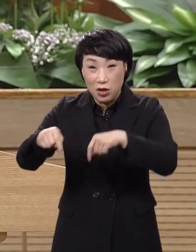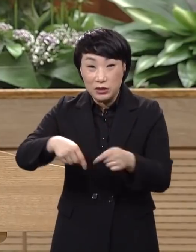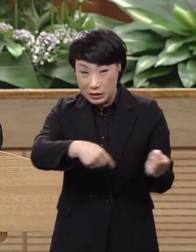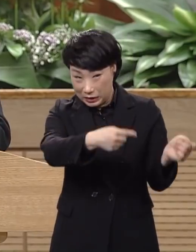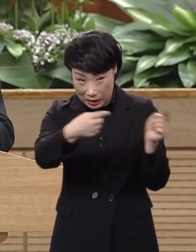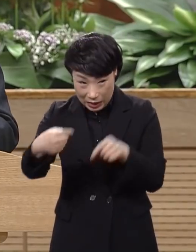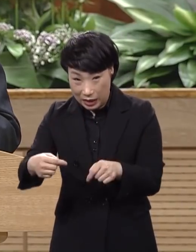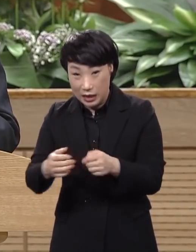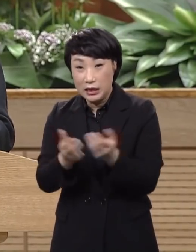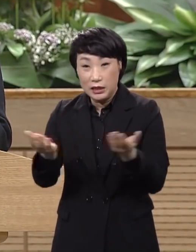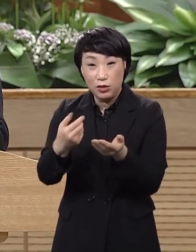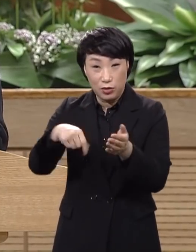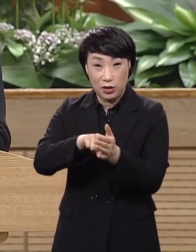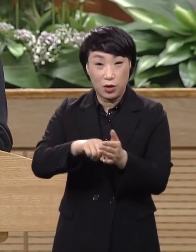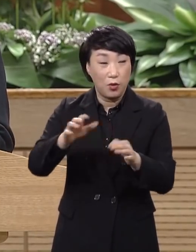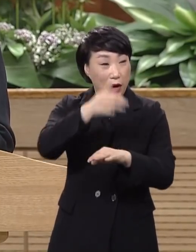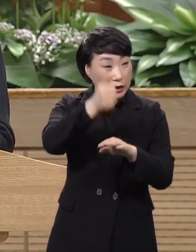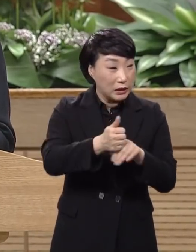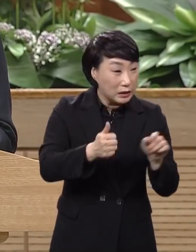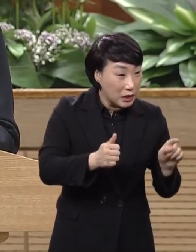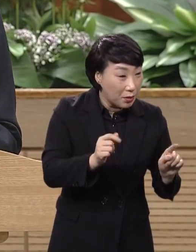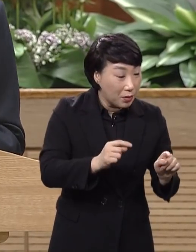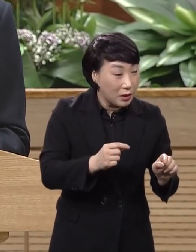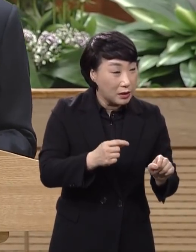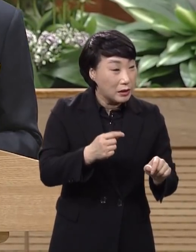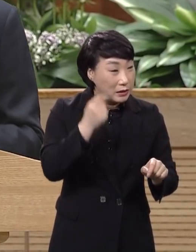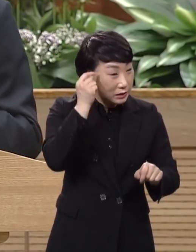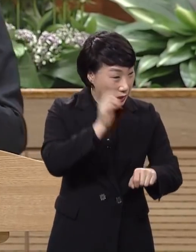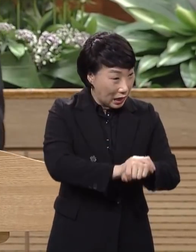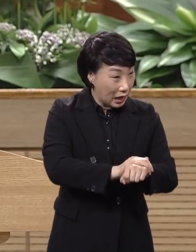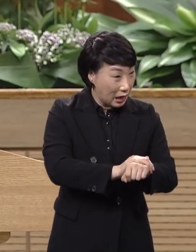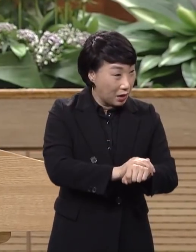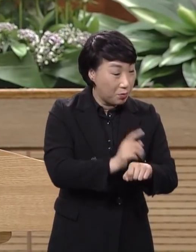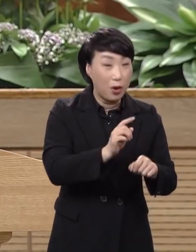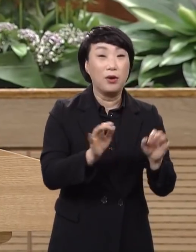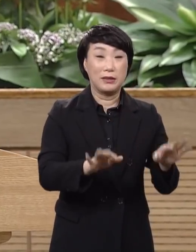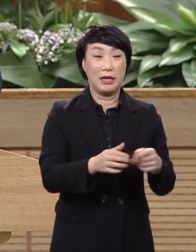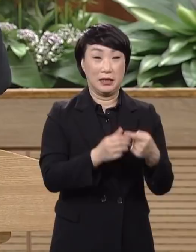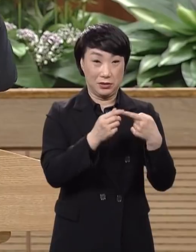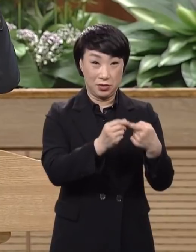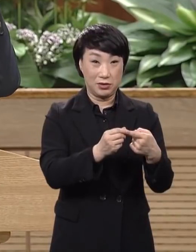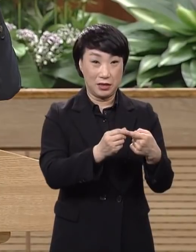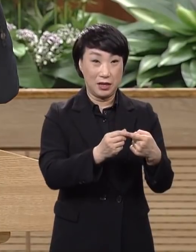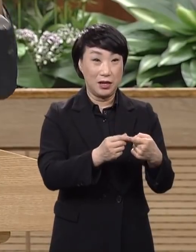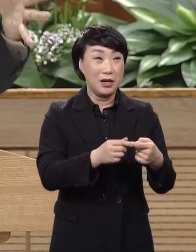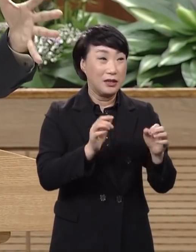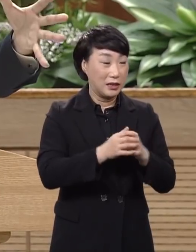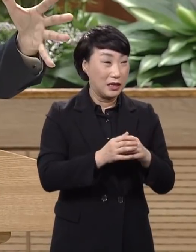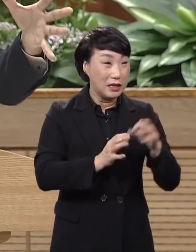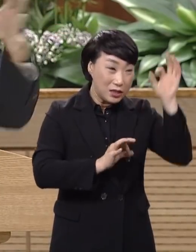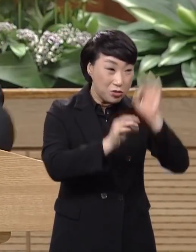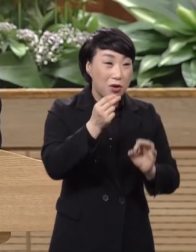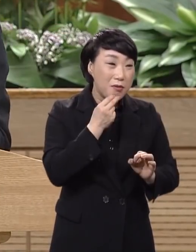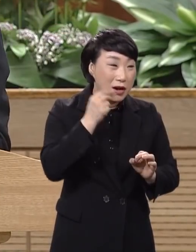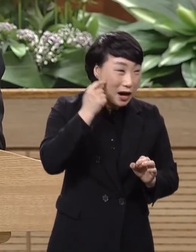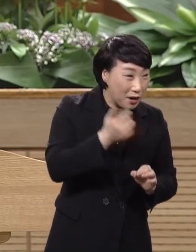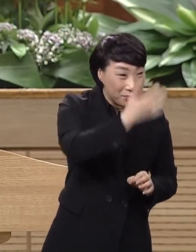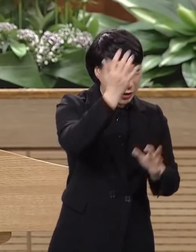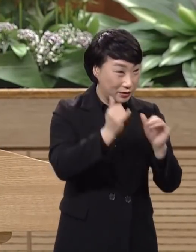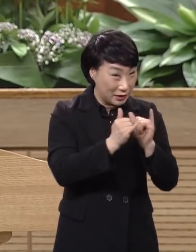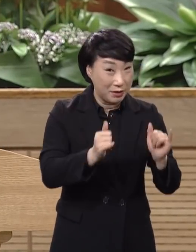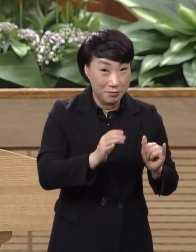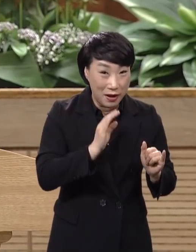개입시켜 일하기 위해서 왕이 지혜롭게 그랬습니다. 첫째는 흠이 없고 아름다운 사람을 뽑아라.